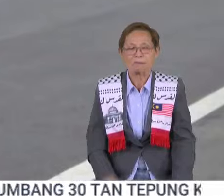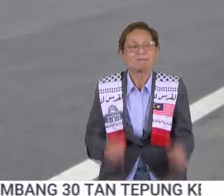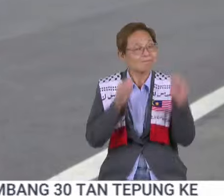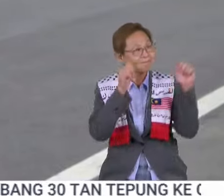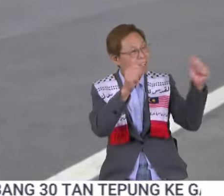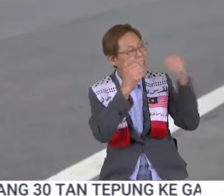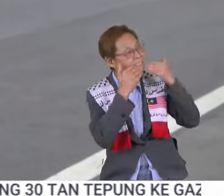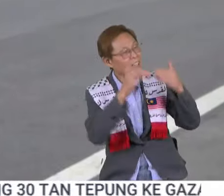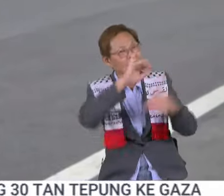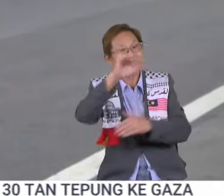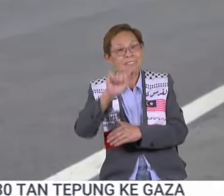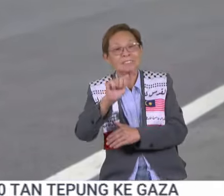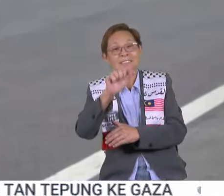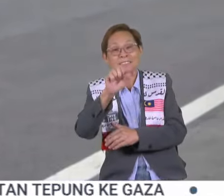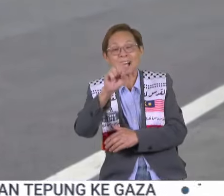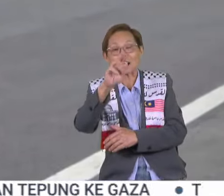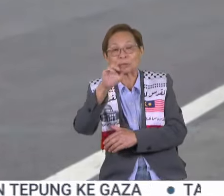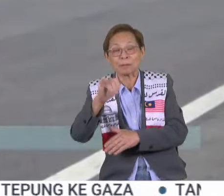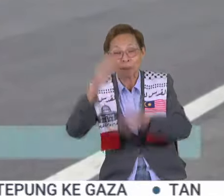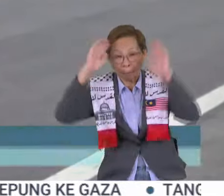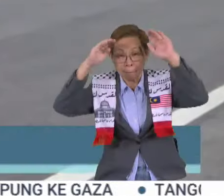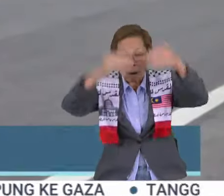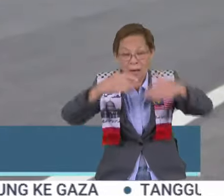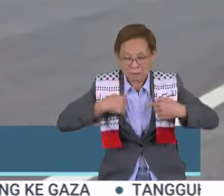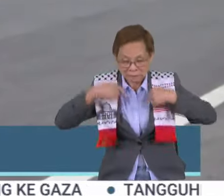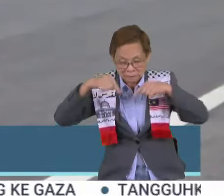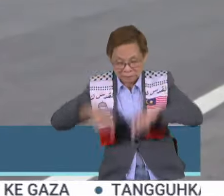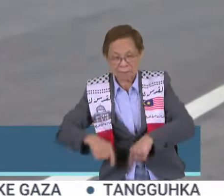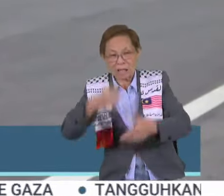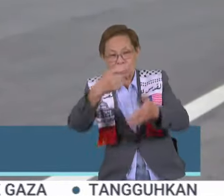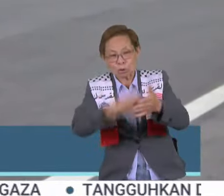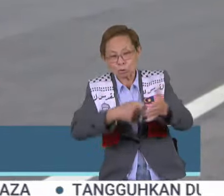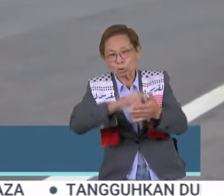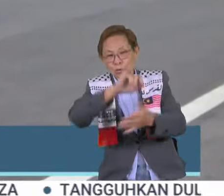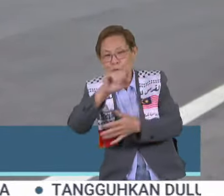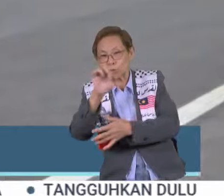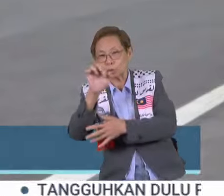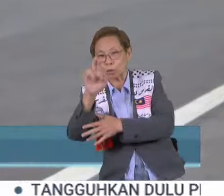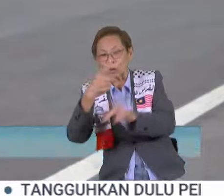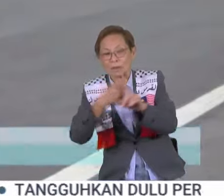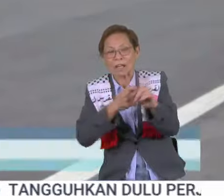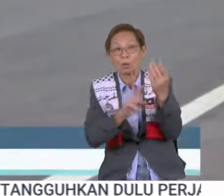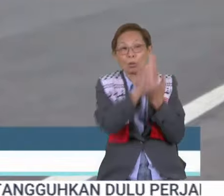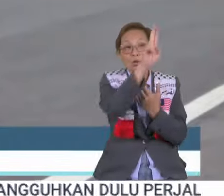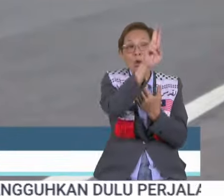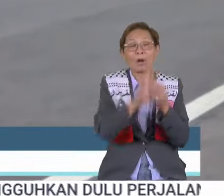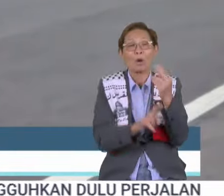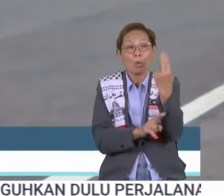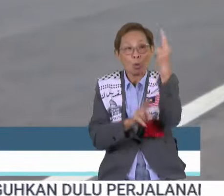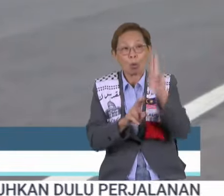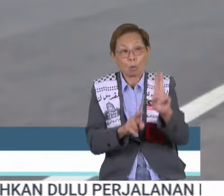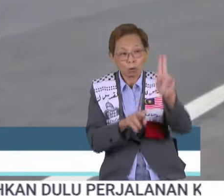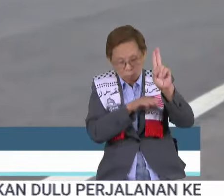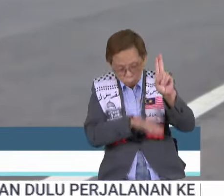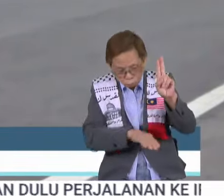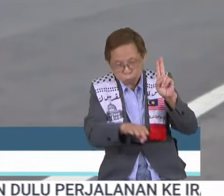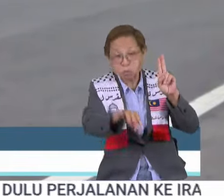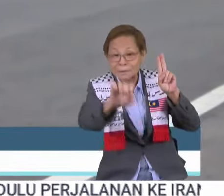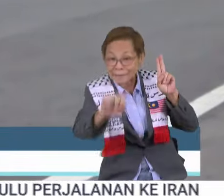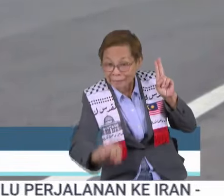Terima kasih Jasmi. Di Pahang, di Plaza Tol Juru ini keadaan trafik dari arah utara menghala ke selatan masih